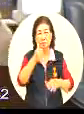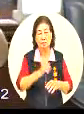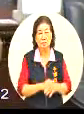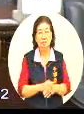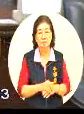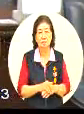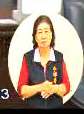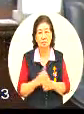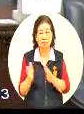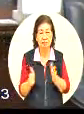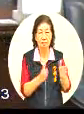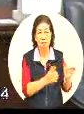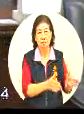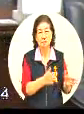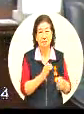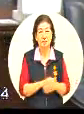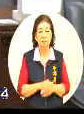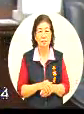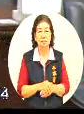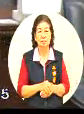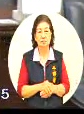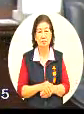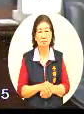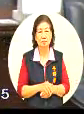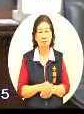啊，另外，